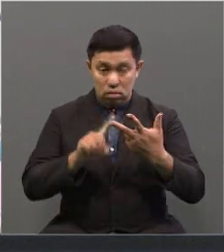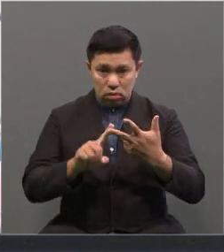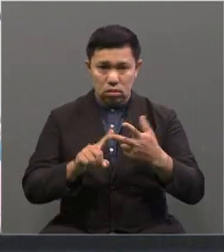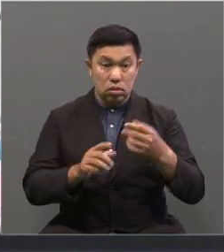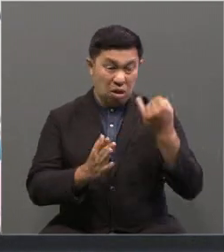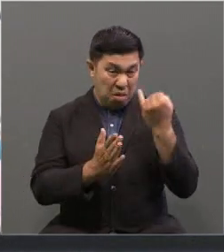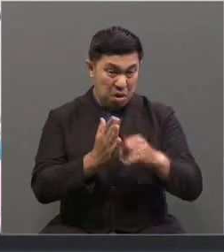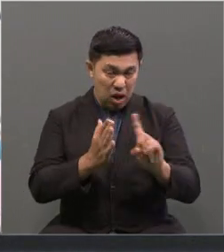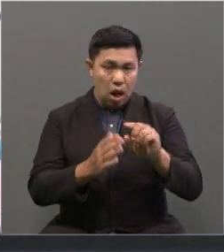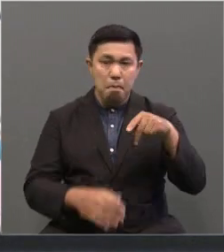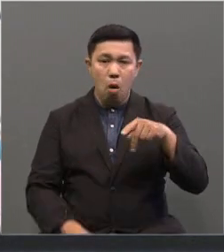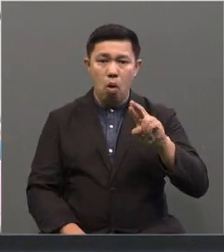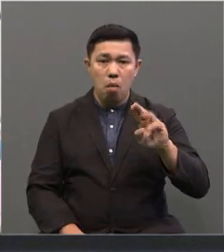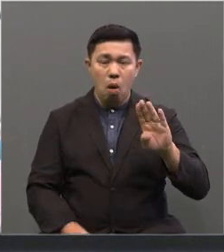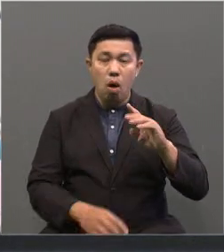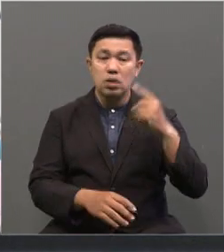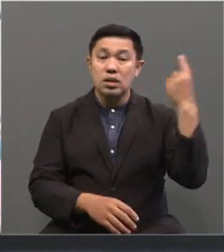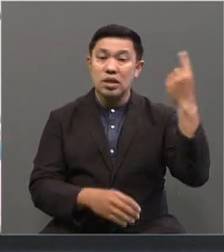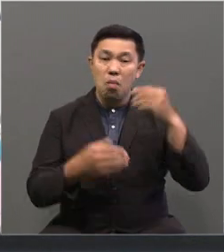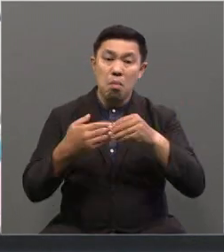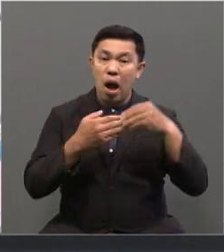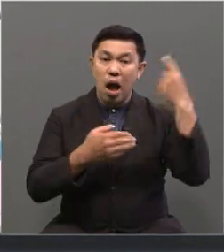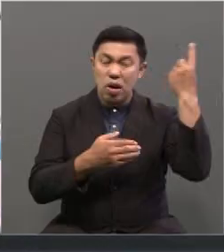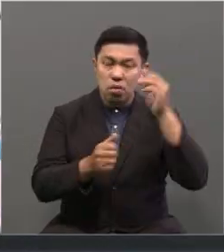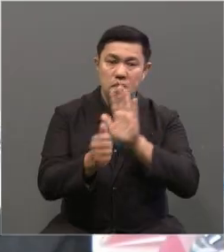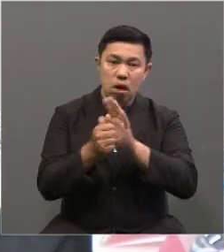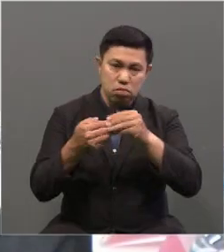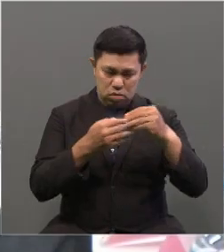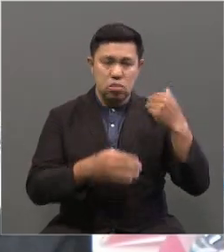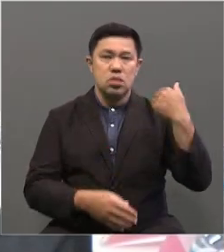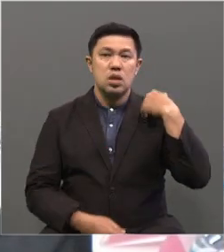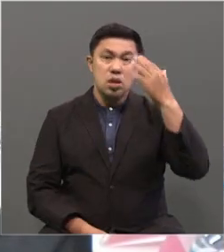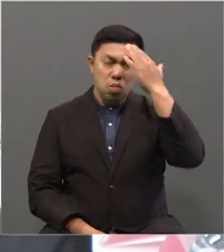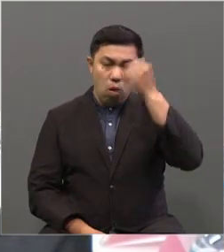พิ่มโทษความผิดตามพรบธุรกิจนำเที่ยวและมัคคุเทศก์เข้าไปด้ว